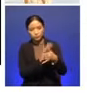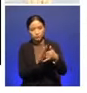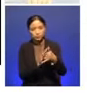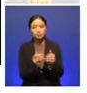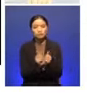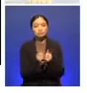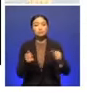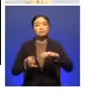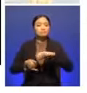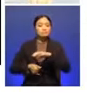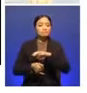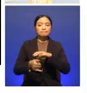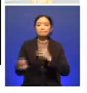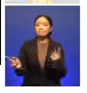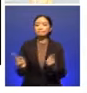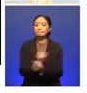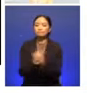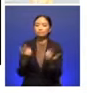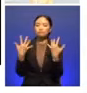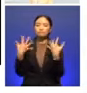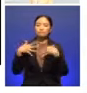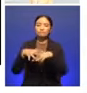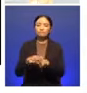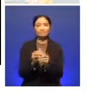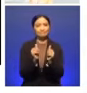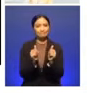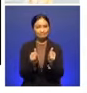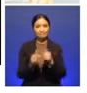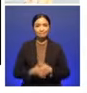ไปสู่พื้นที่ทางสังคมได้ด้วย